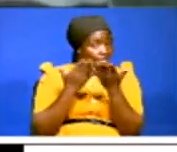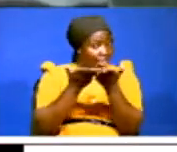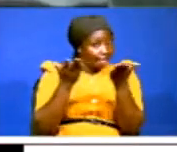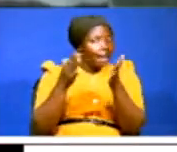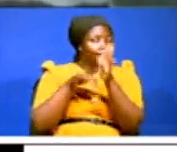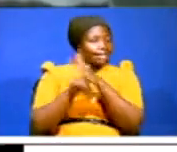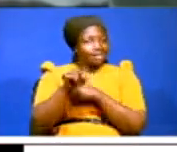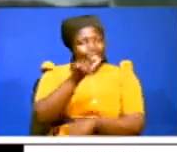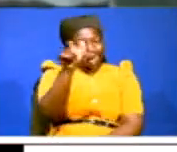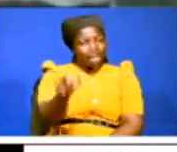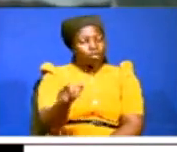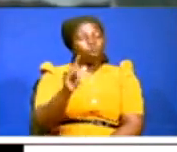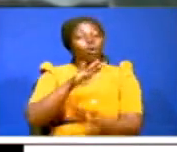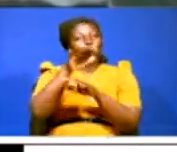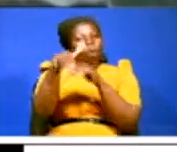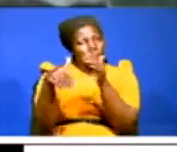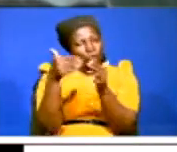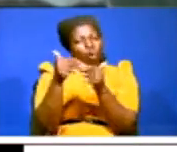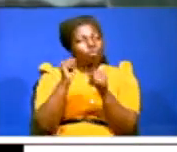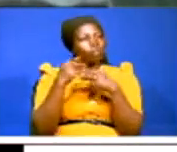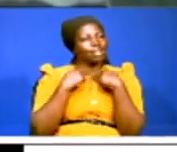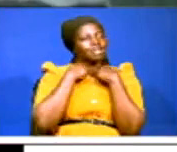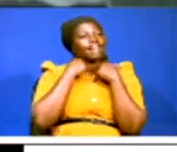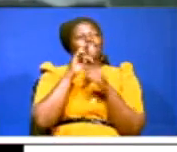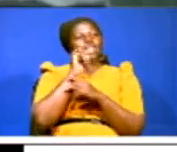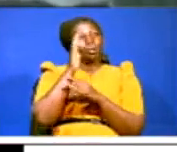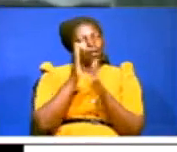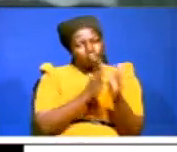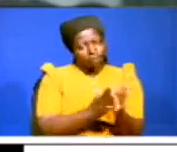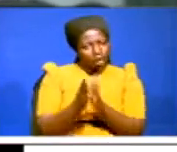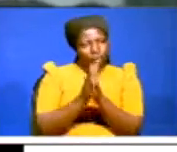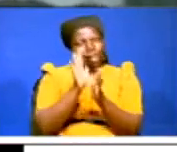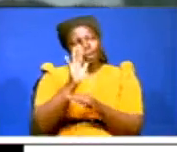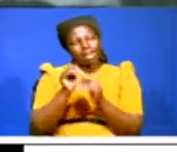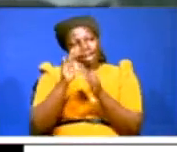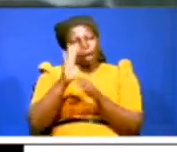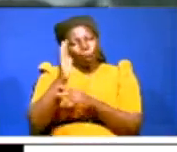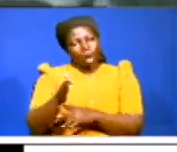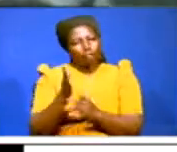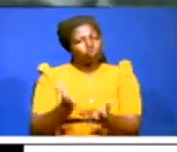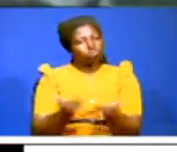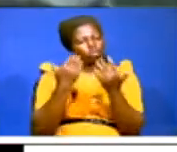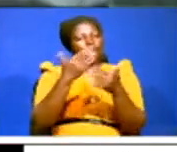sehemu hii, zote ambazo zilikwama, tutapanga na hawa viongozi wenu, tutazikwamua,